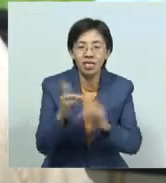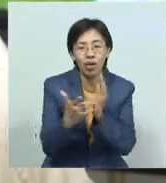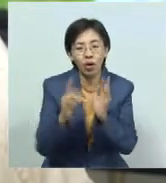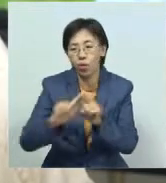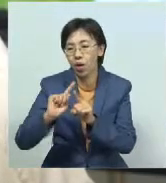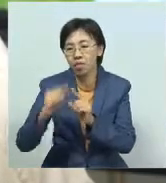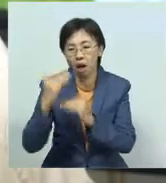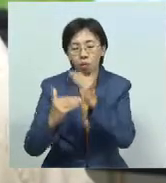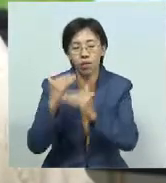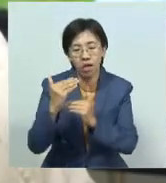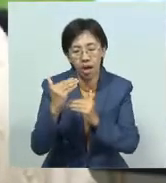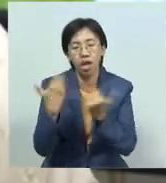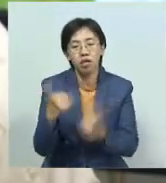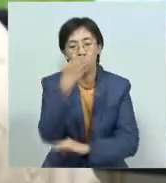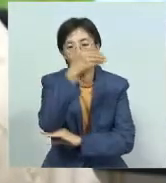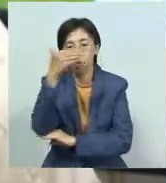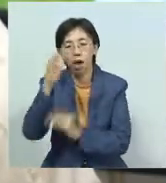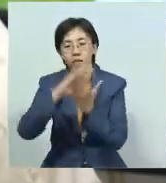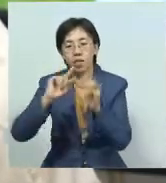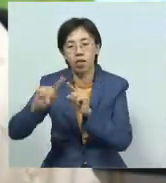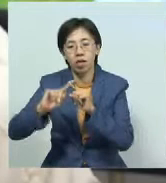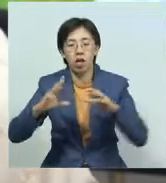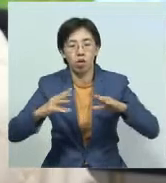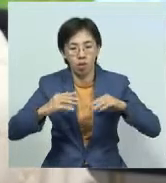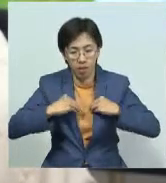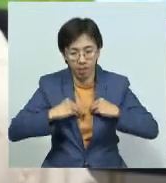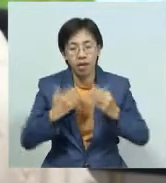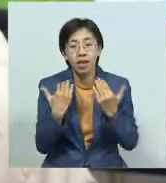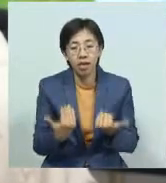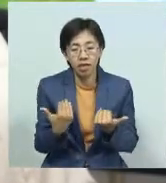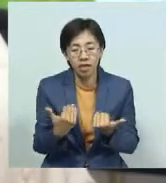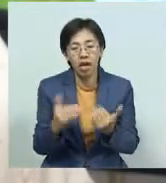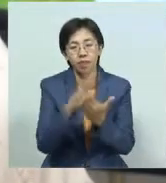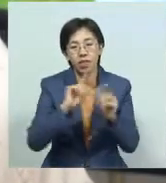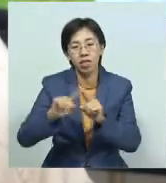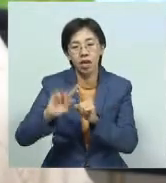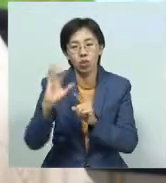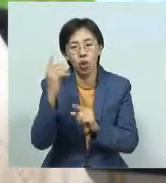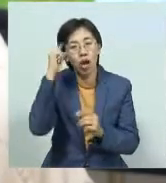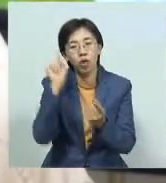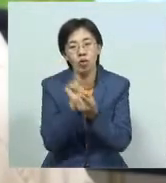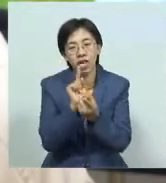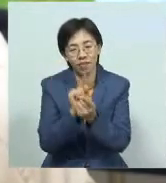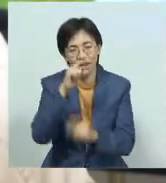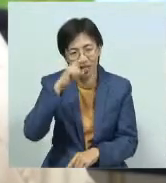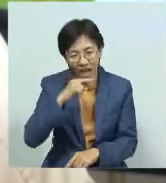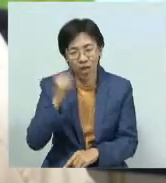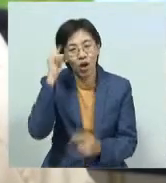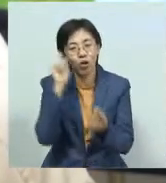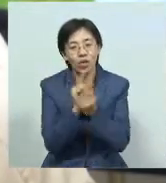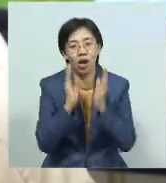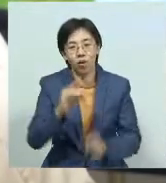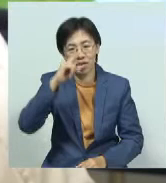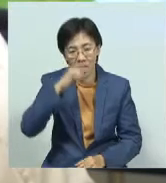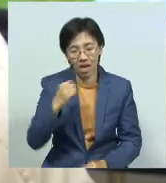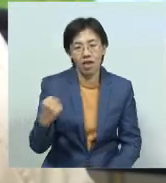จนเป็นที่ยอมรับของนานาชาติและก็เป็นอีกครั้งนะคะที่ทั่วโลกนั้นรู้จักประเทศไทยรู้จักคนไทยที่มี